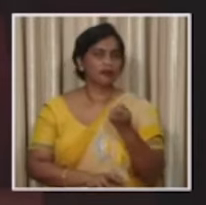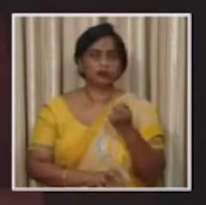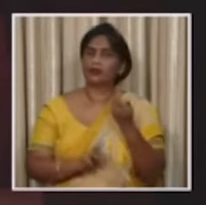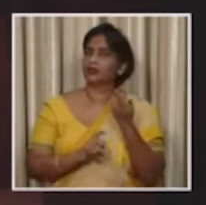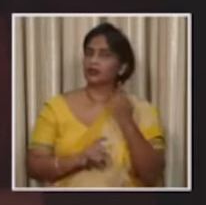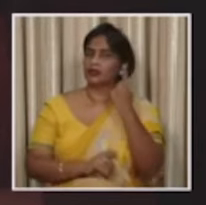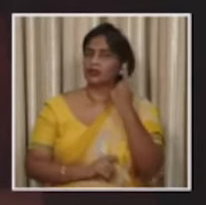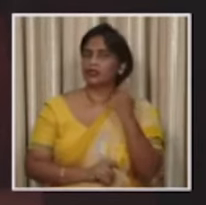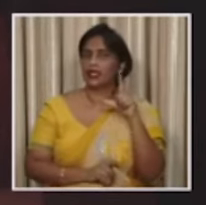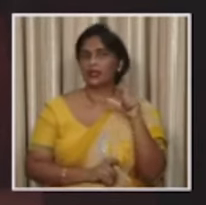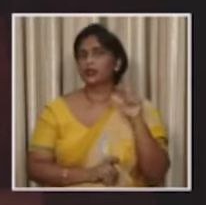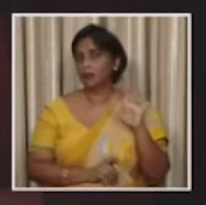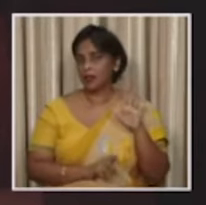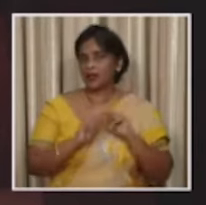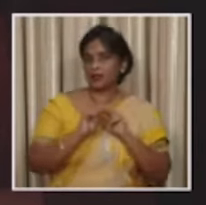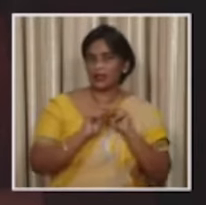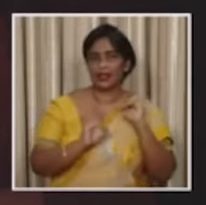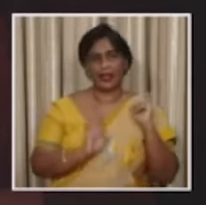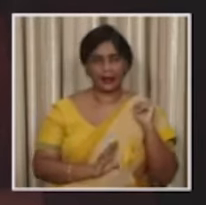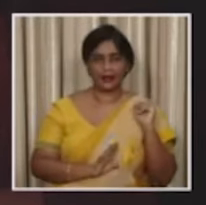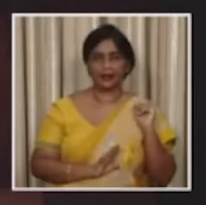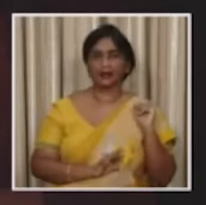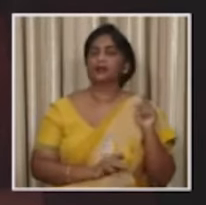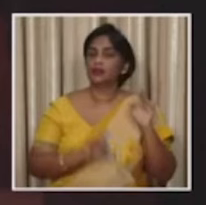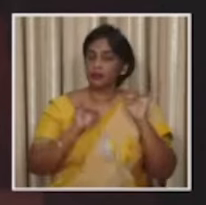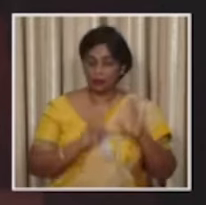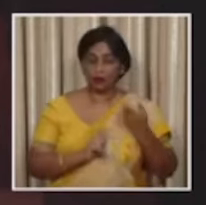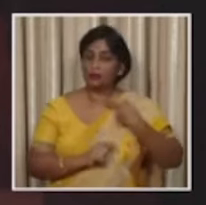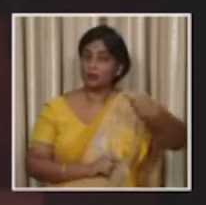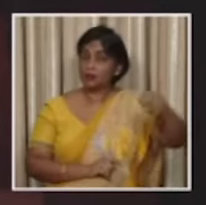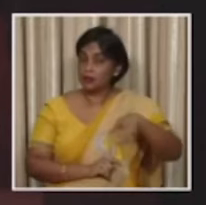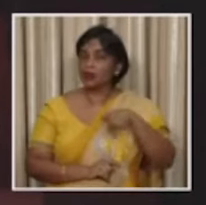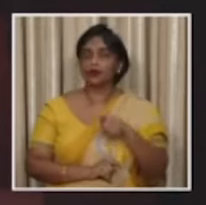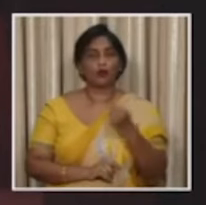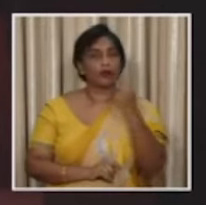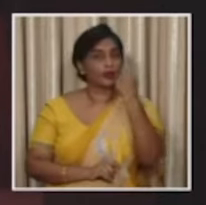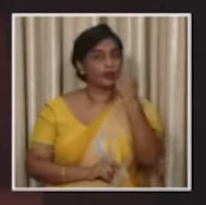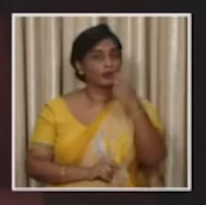රුපියල් 1,075,60,000කට. හැබැයි මිලදීගෙන තිබෙන්නේ රුපියල්